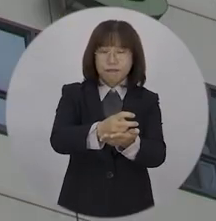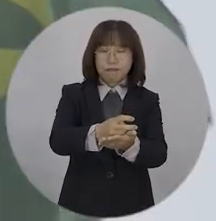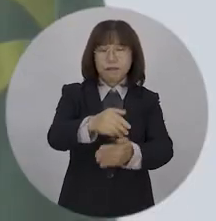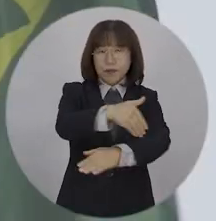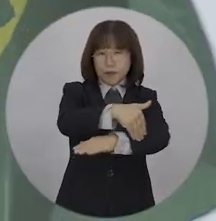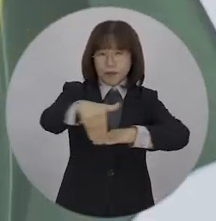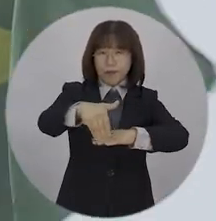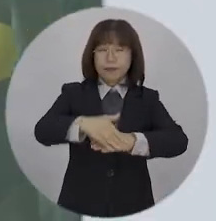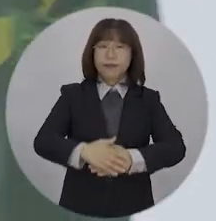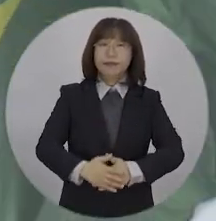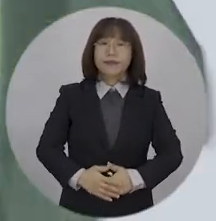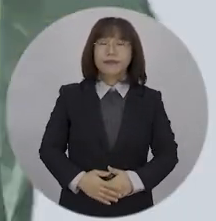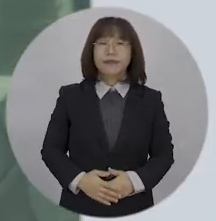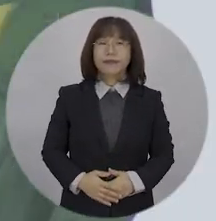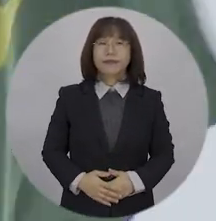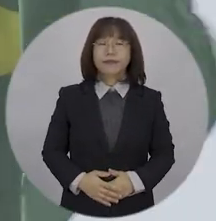방침입니다